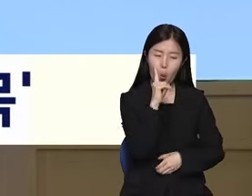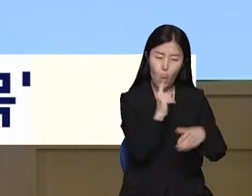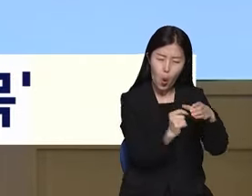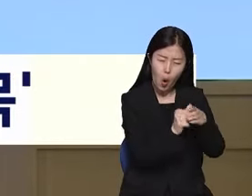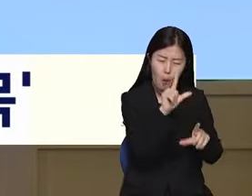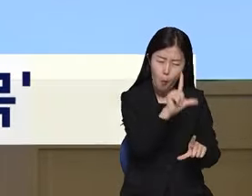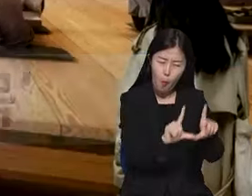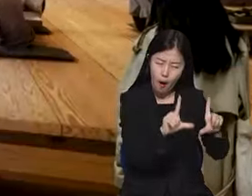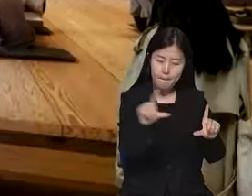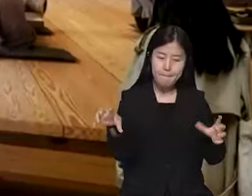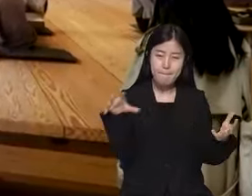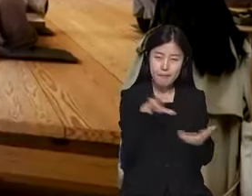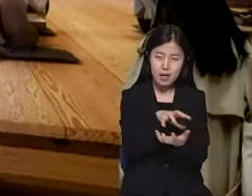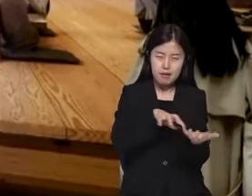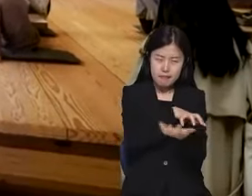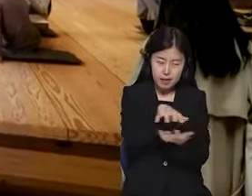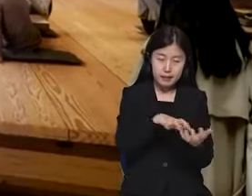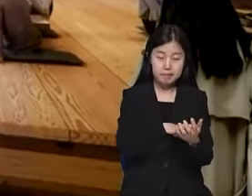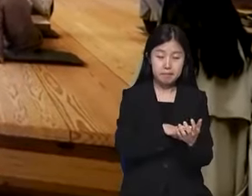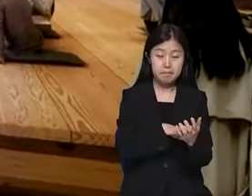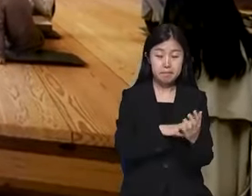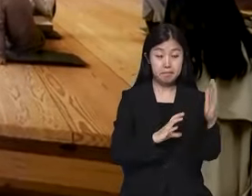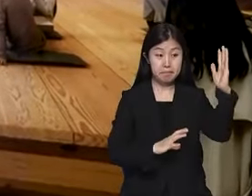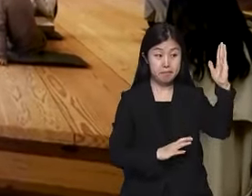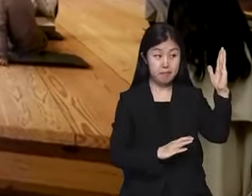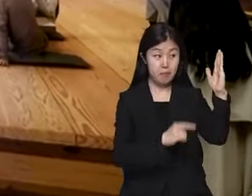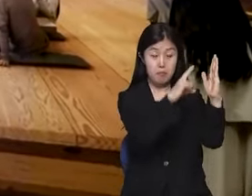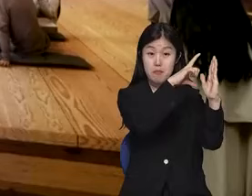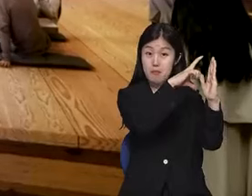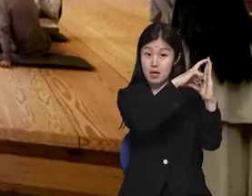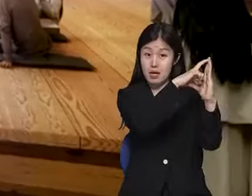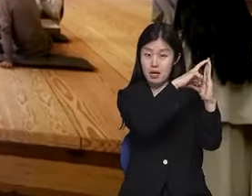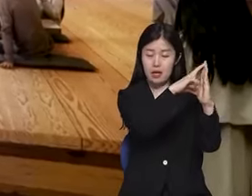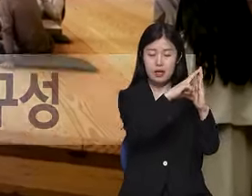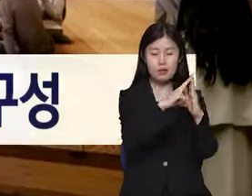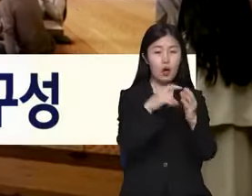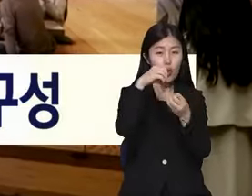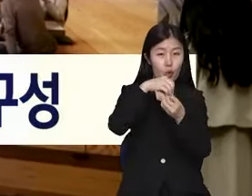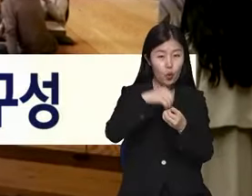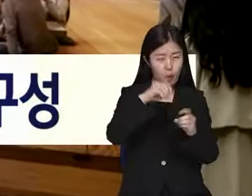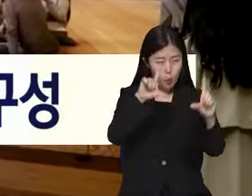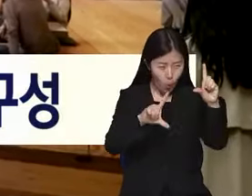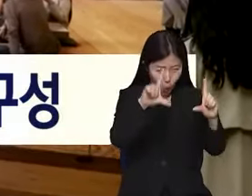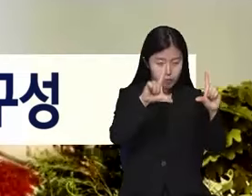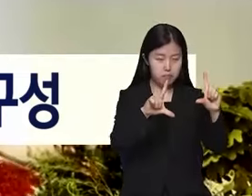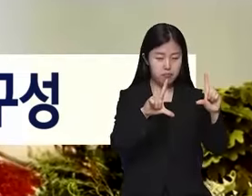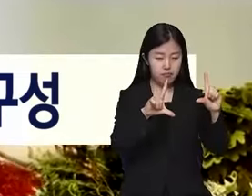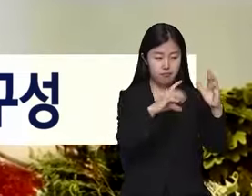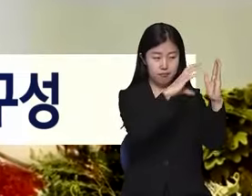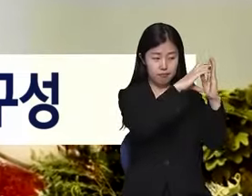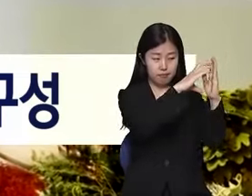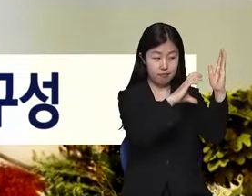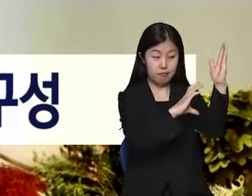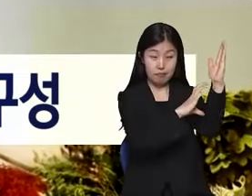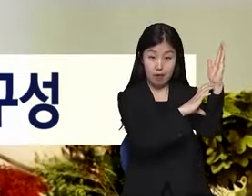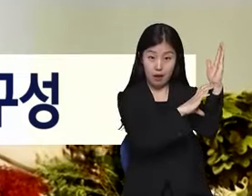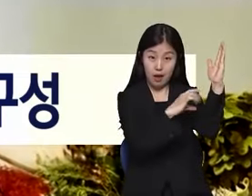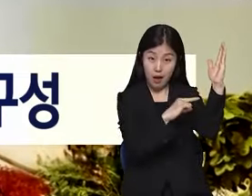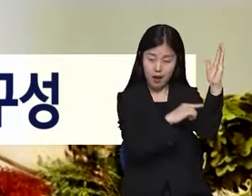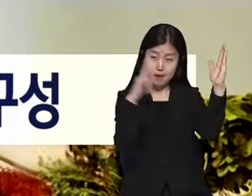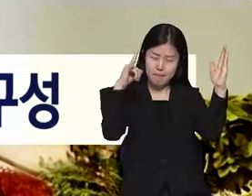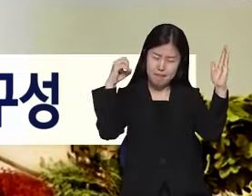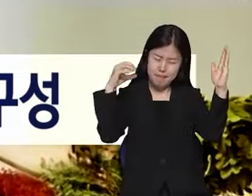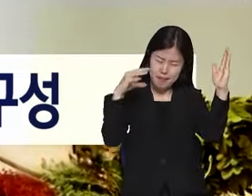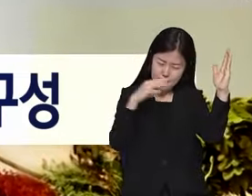뒀습니다. 가장 위쪽은 전통 가옥을 본딴 빌리지를 배치했고 그 아래는 채광이 쏟아지는 공간에